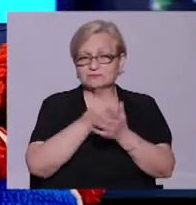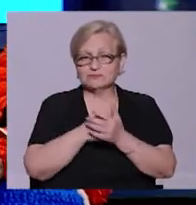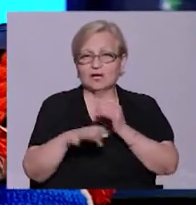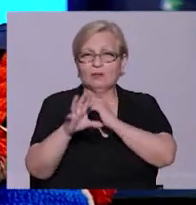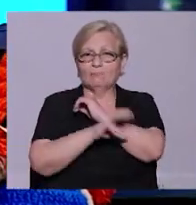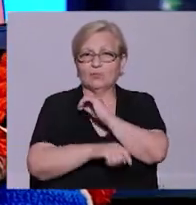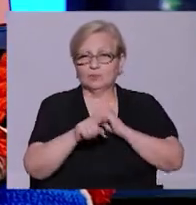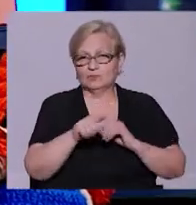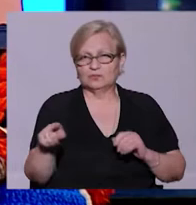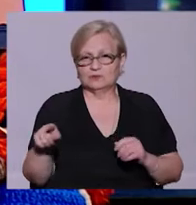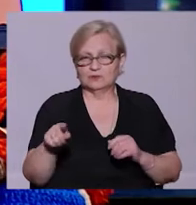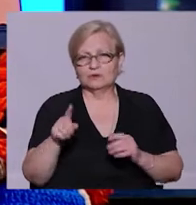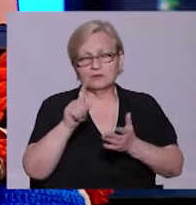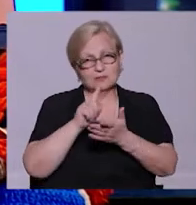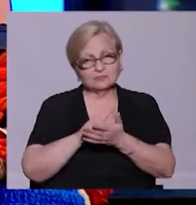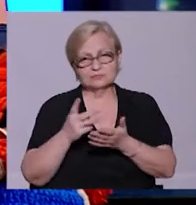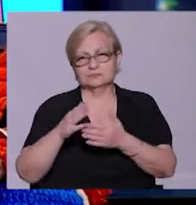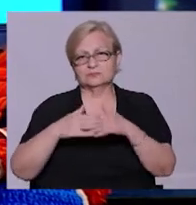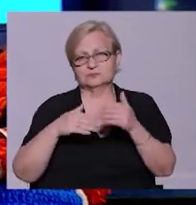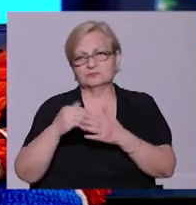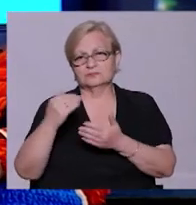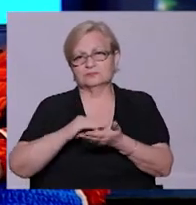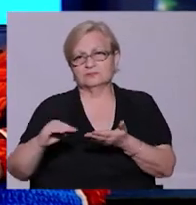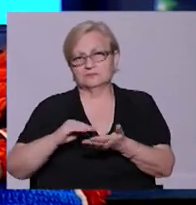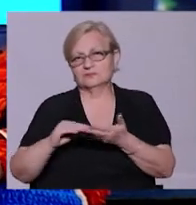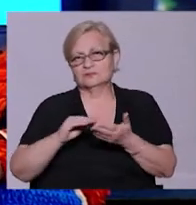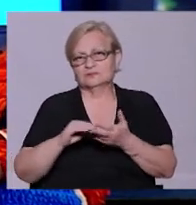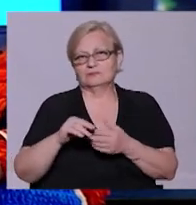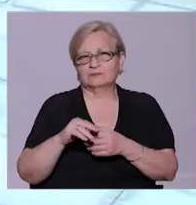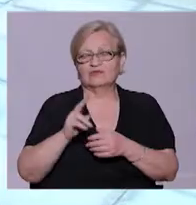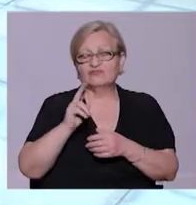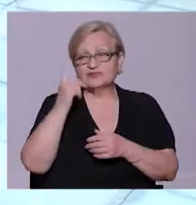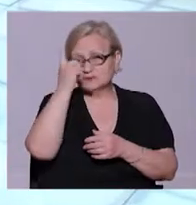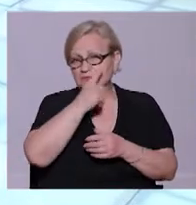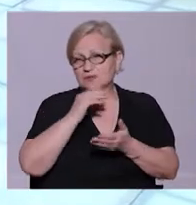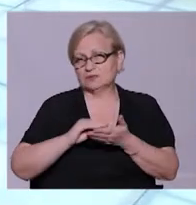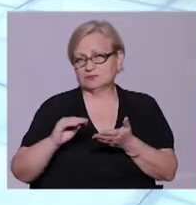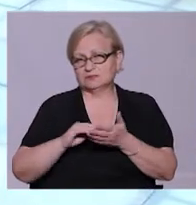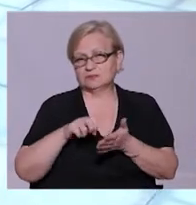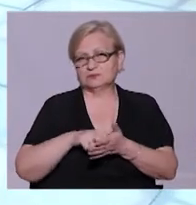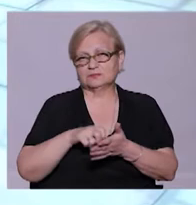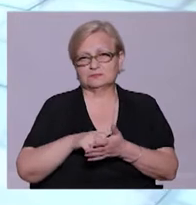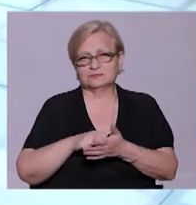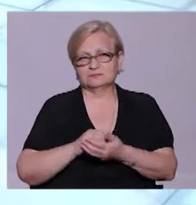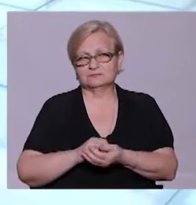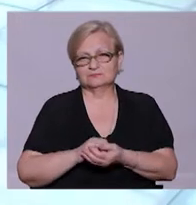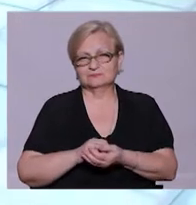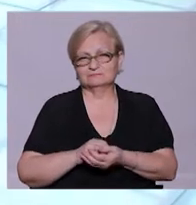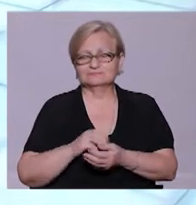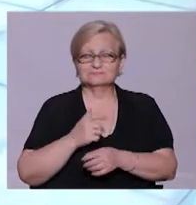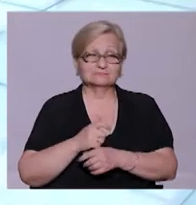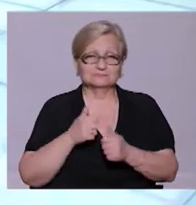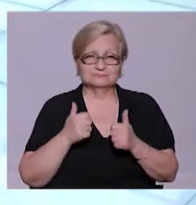ბოლოში აუცილებელია სახელი და გვარი მივაწეროთ, ვინც წერილი დაწერა. ძალიან